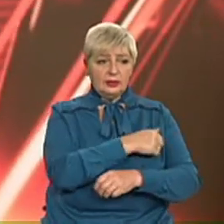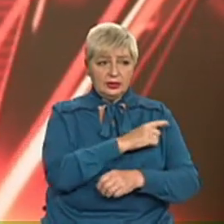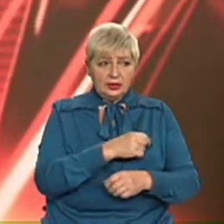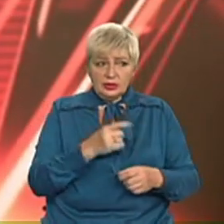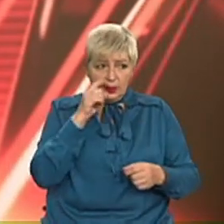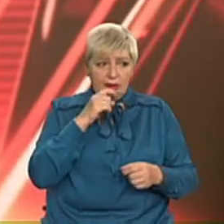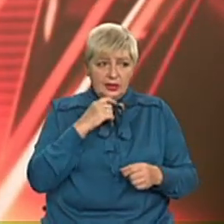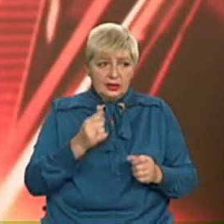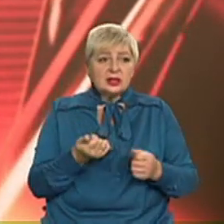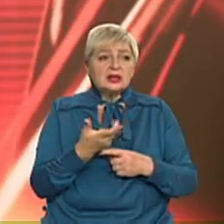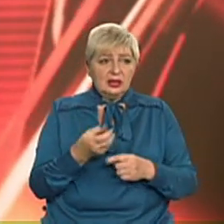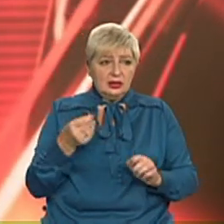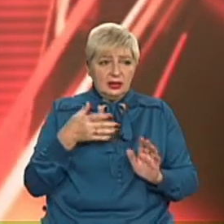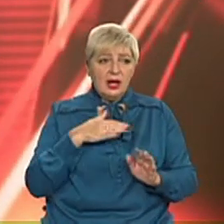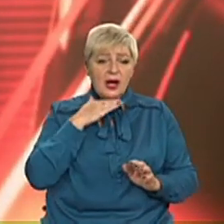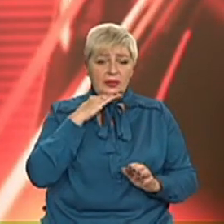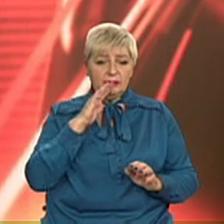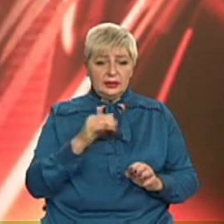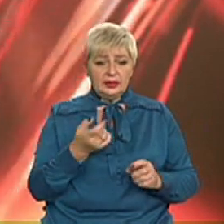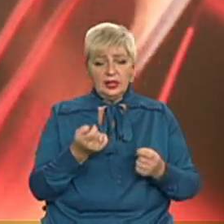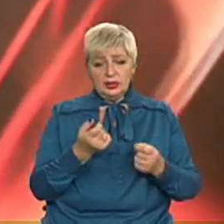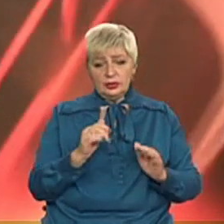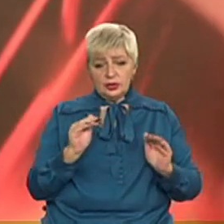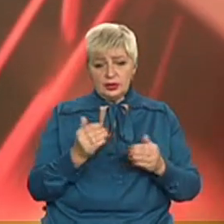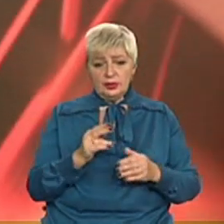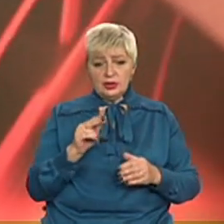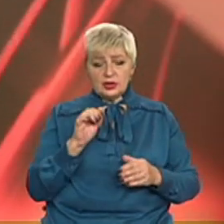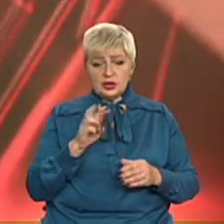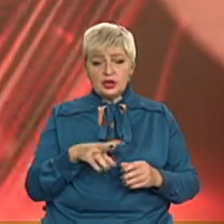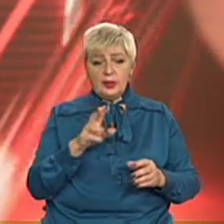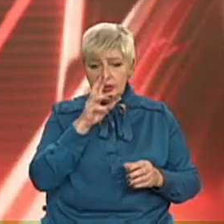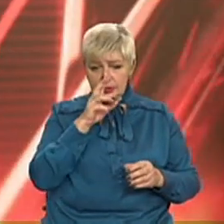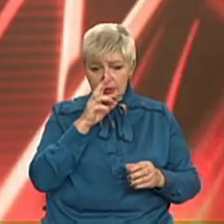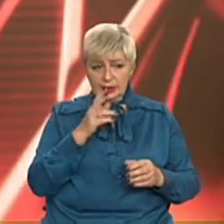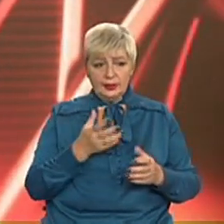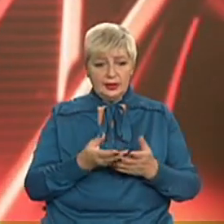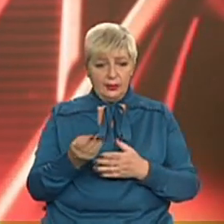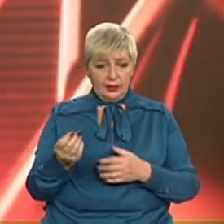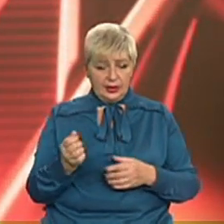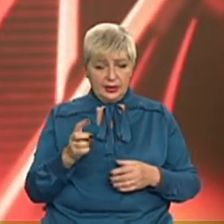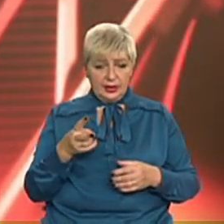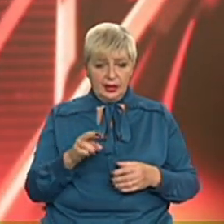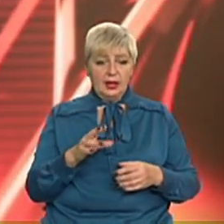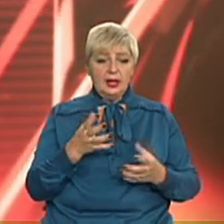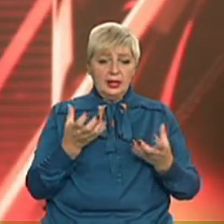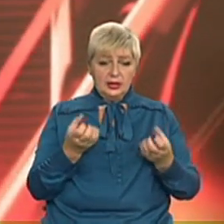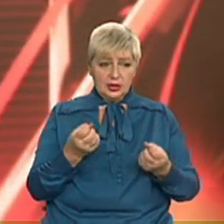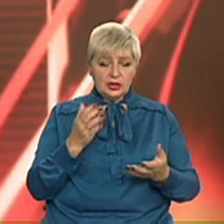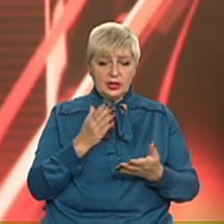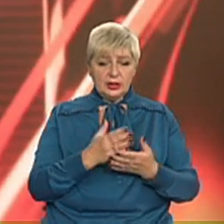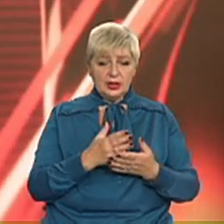нам вистачить трошки менше, ніж заробітна платня за перший квартал у відповідного вторинної медичної ланки. Є